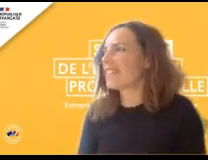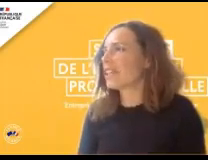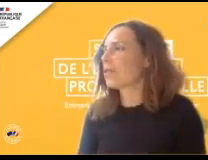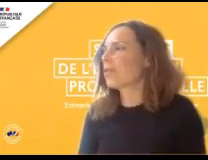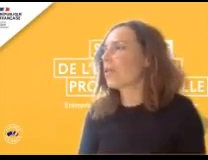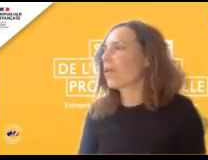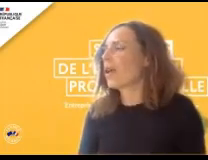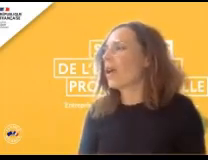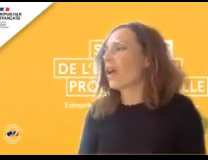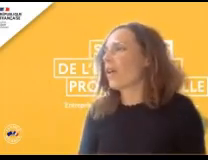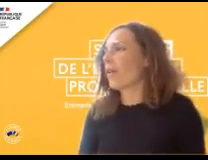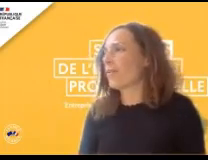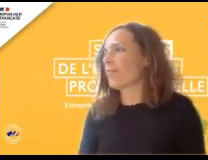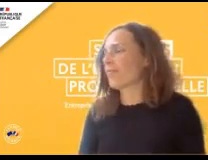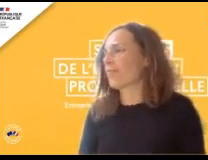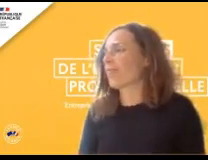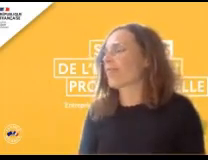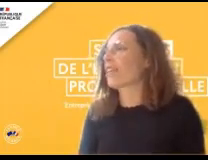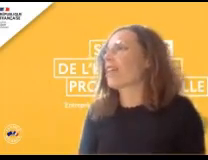C'est-à-dire que...